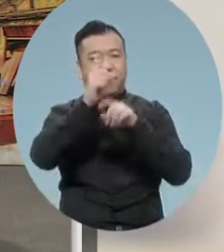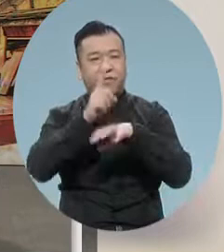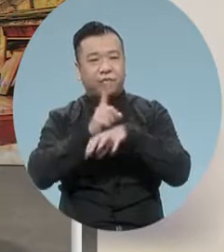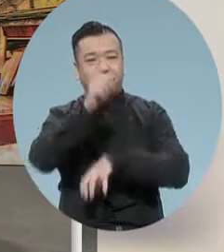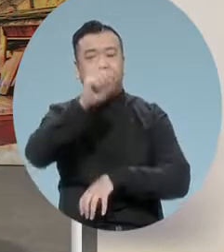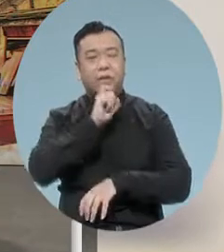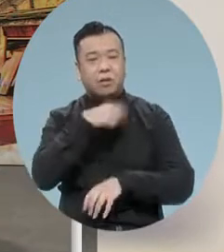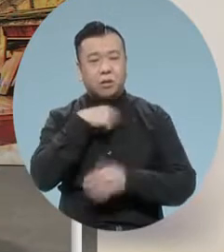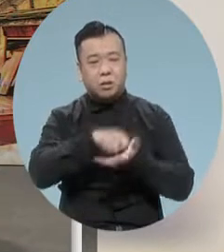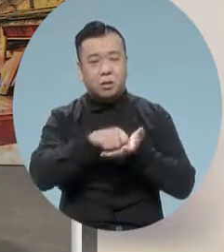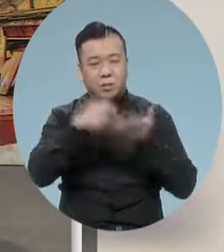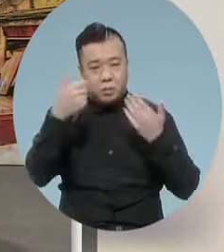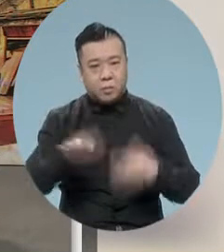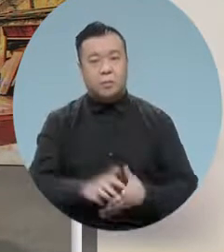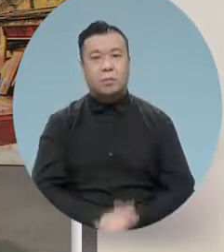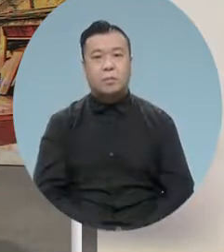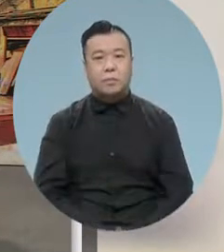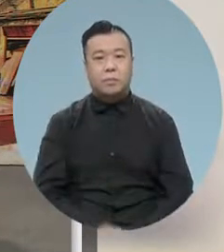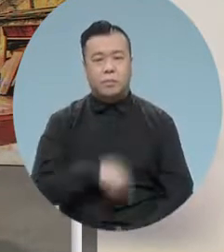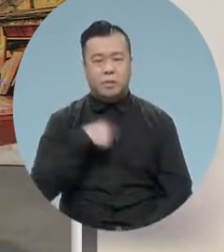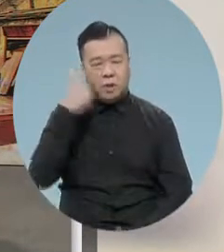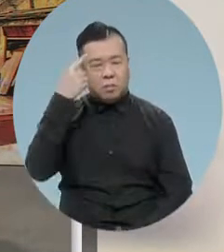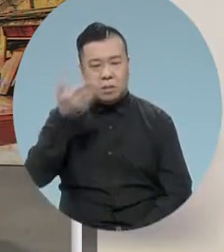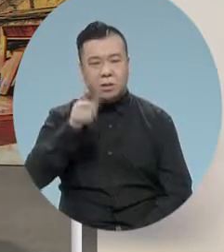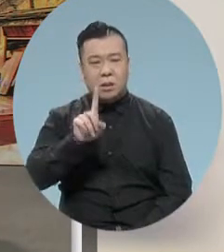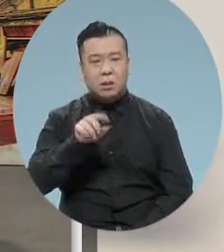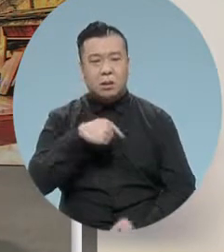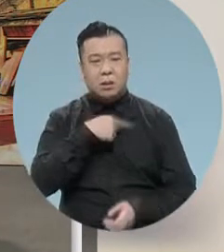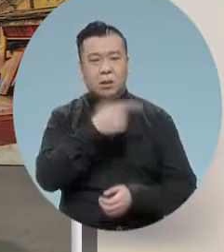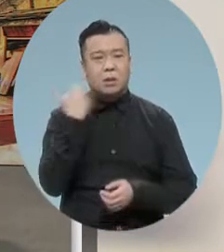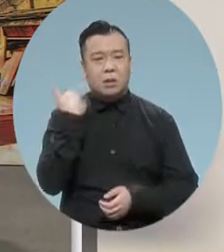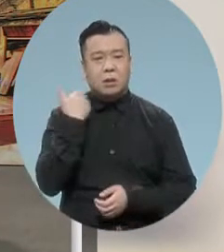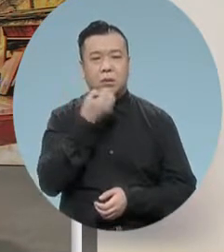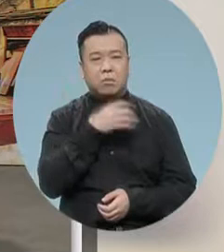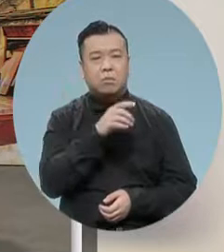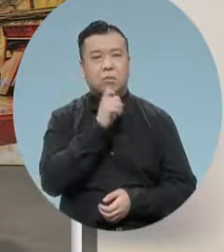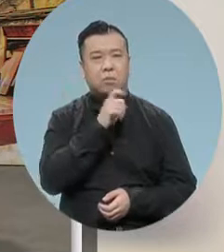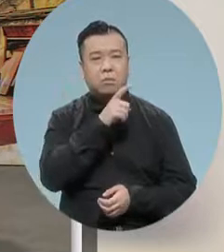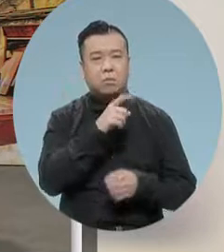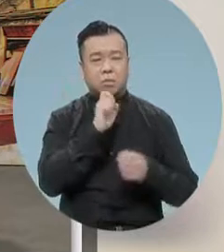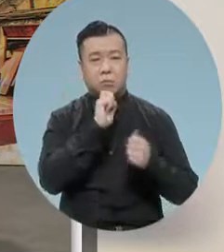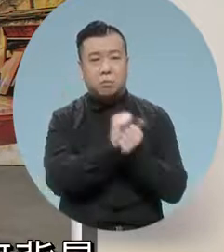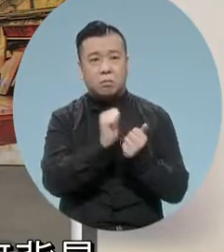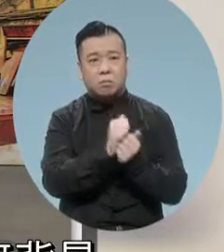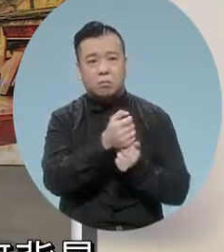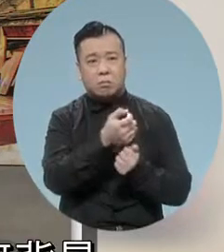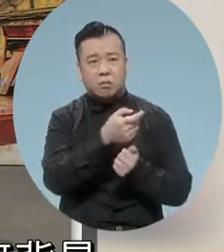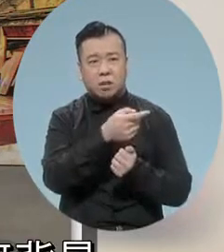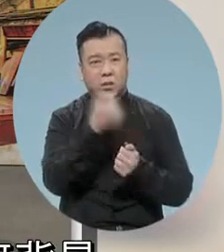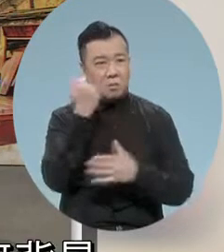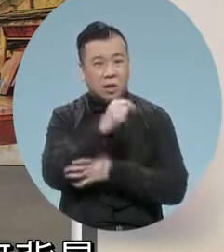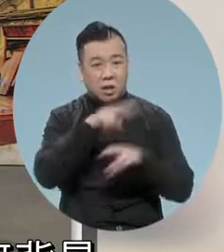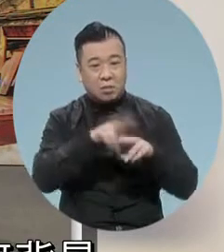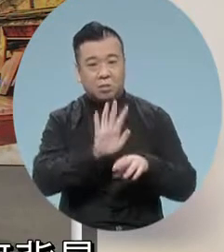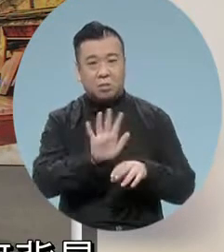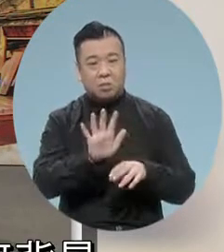過篇文，我係比較反感當年楊利偉嘅時候，有一啲朋友嚇，唔係反華嘅朋友